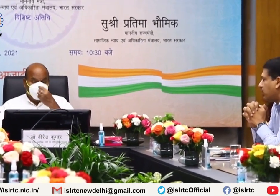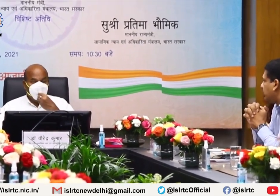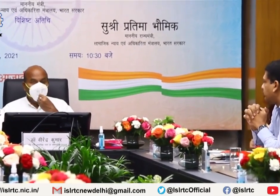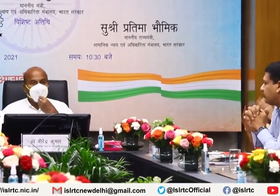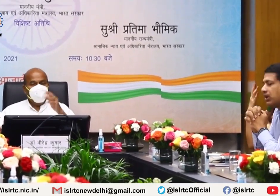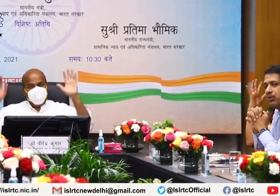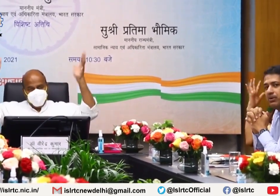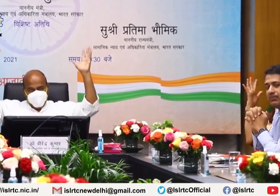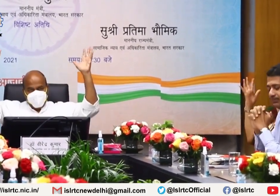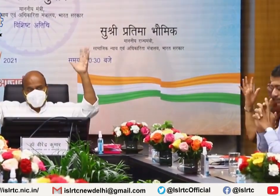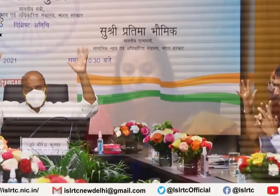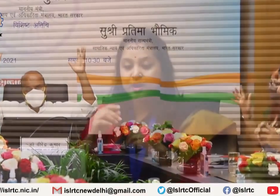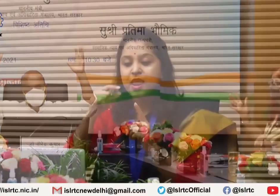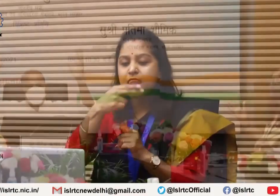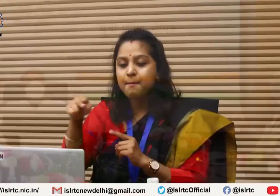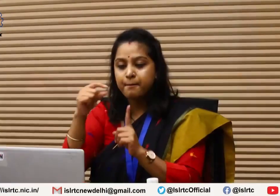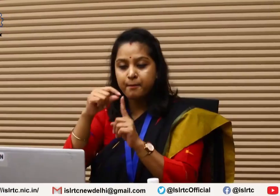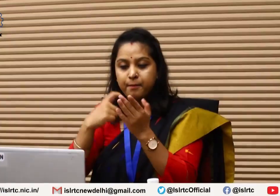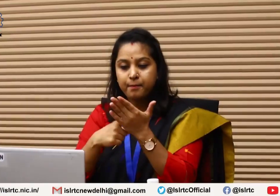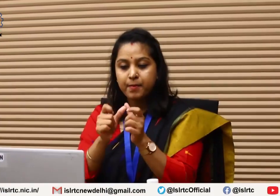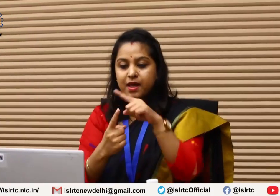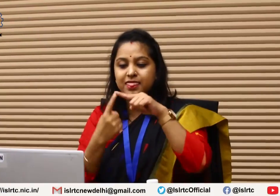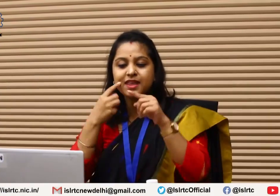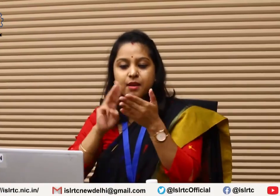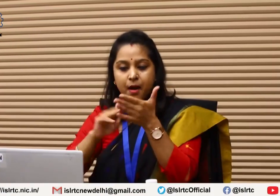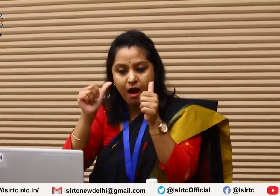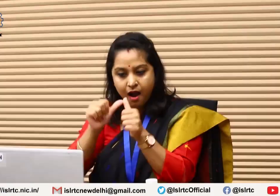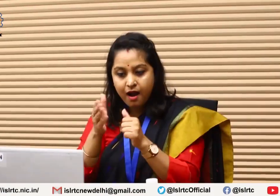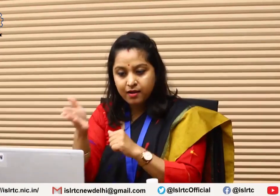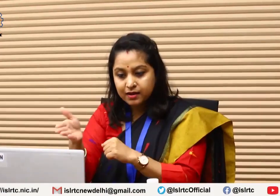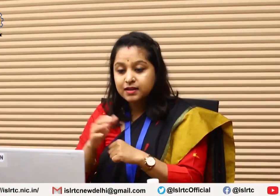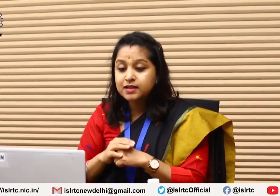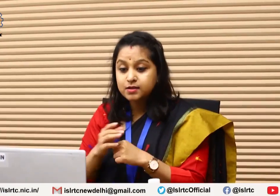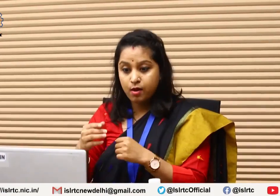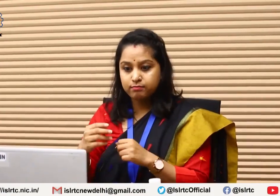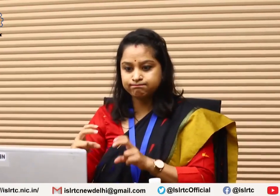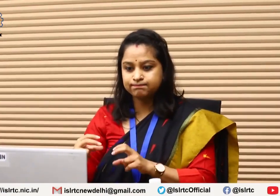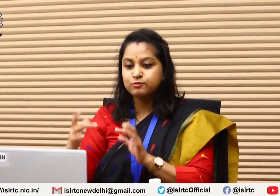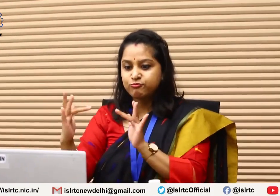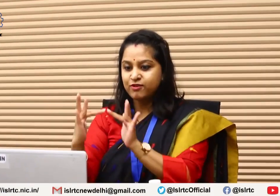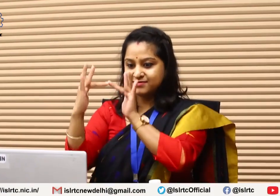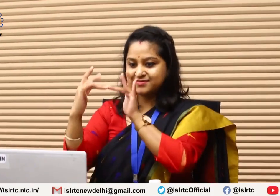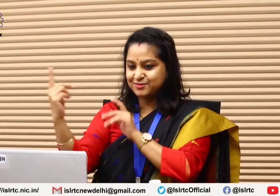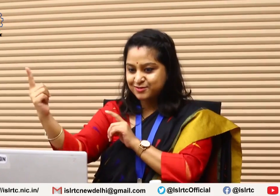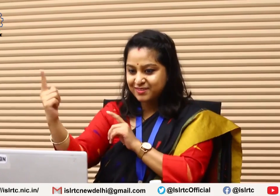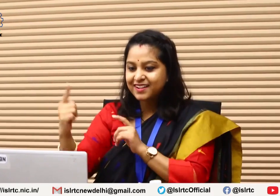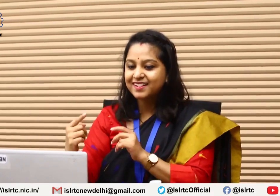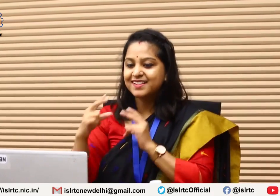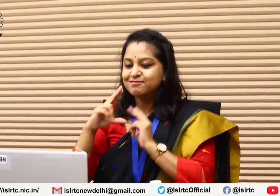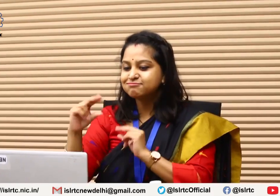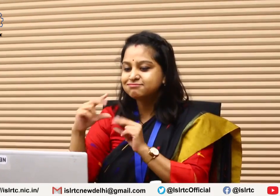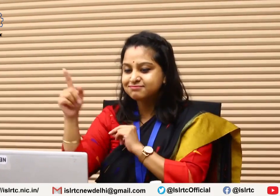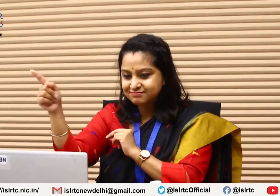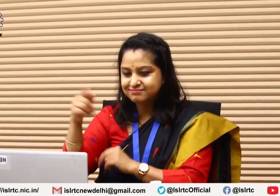को धन्यवाद। आभासी रूप से इस कार्यक्रम में जुड़ी हैं, उनसे सभी ने अनुरोध करती हूँ कि वे समारोह को संबोधित